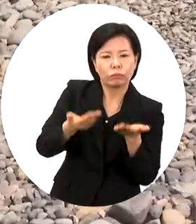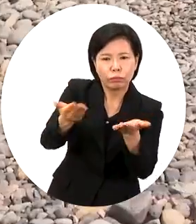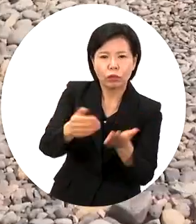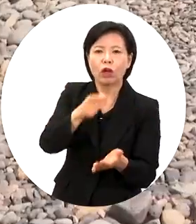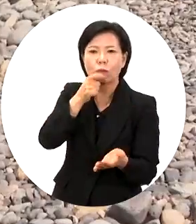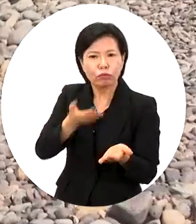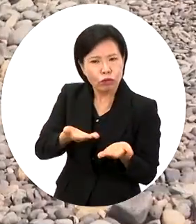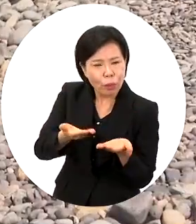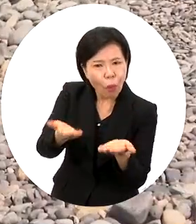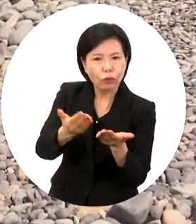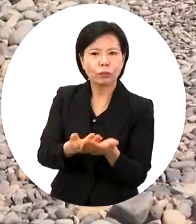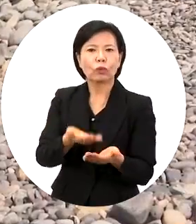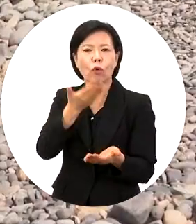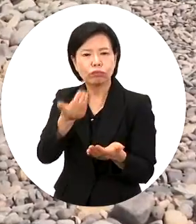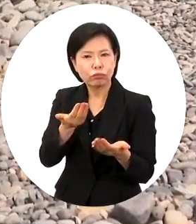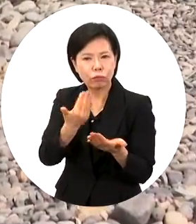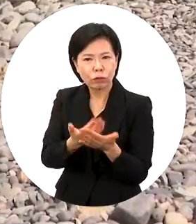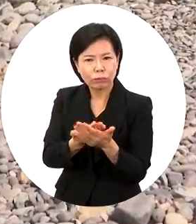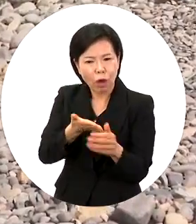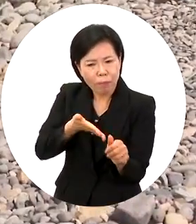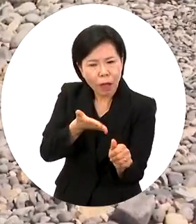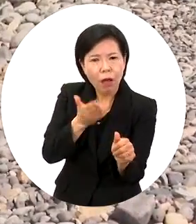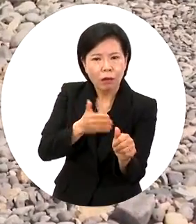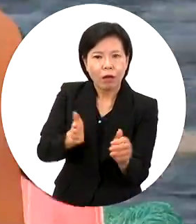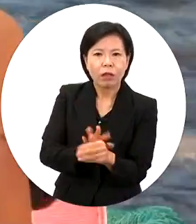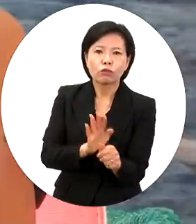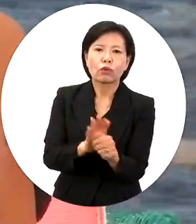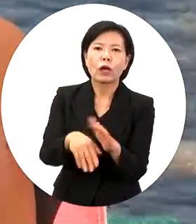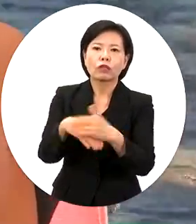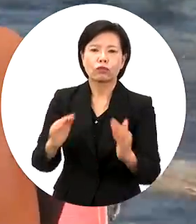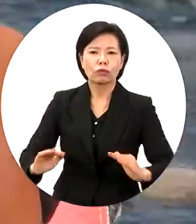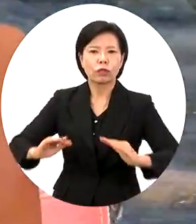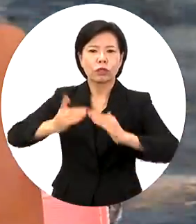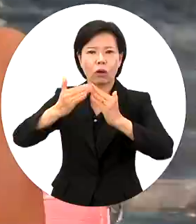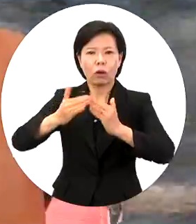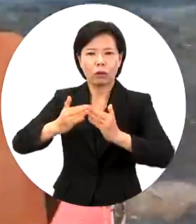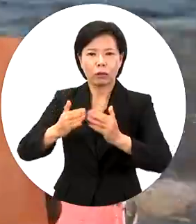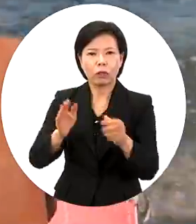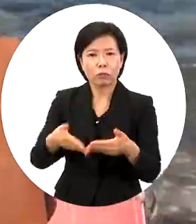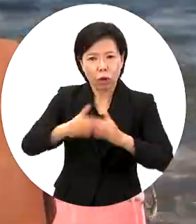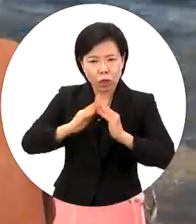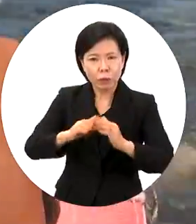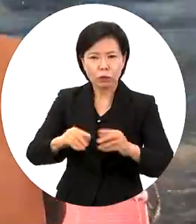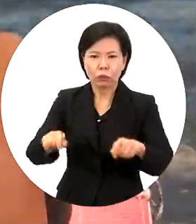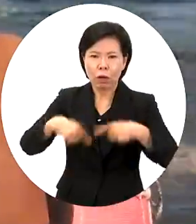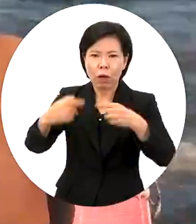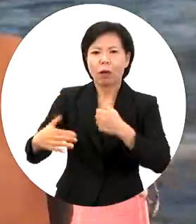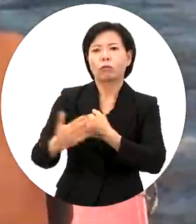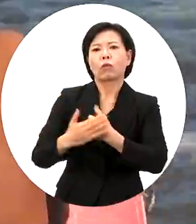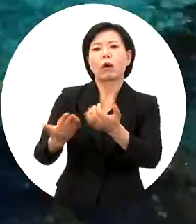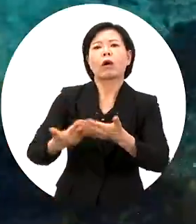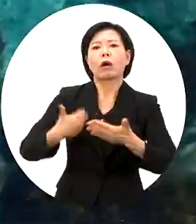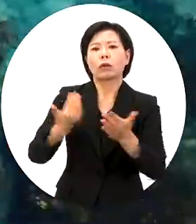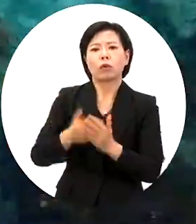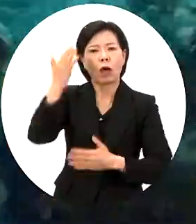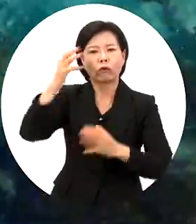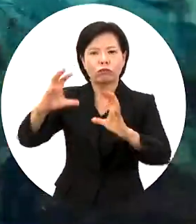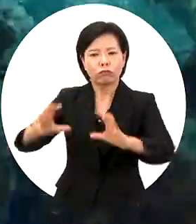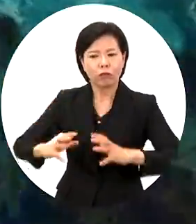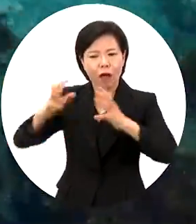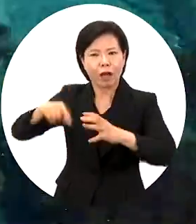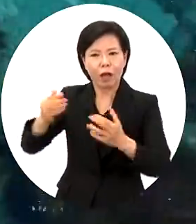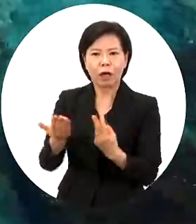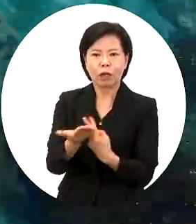운반, 식수 보급, 식량 조달 등을 도왔고 독도 시설물 건립에도 참여했는데요.